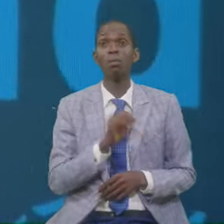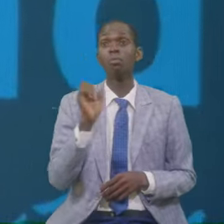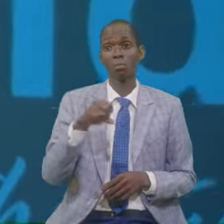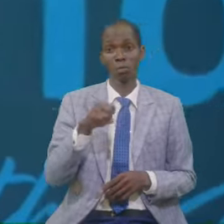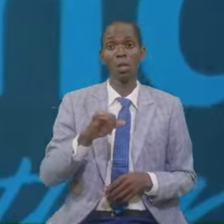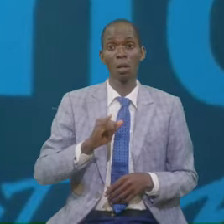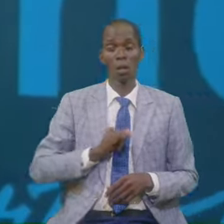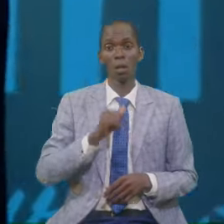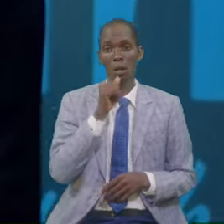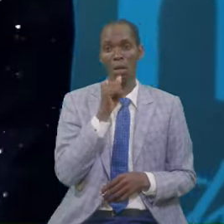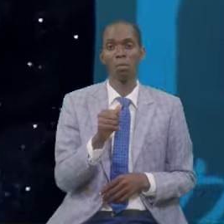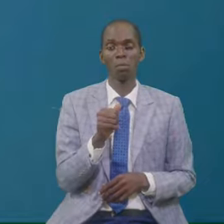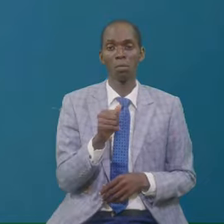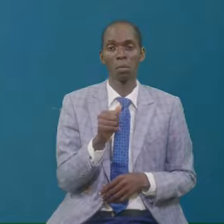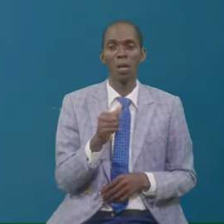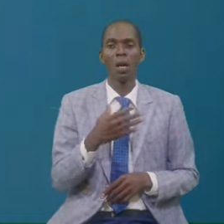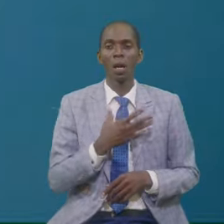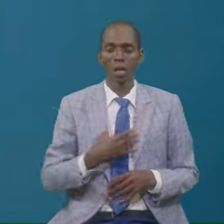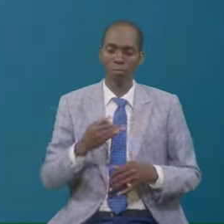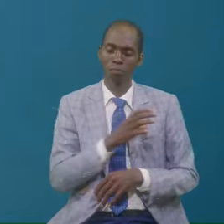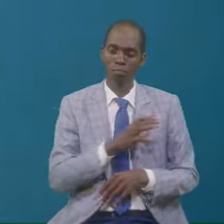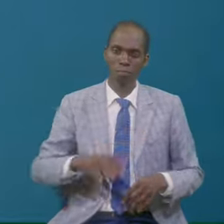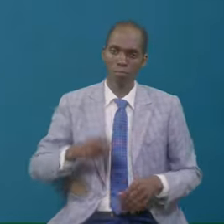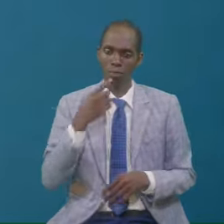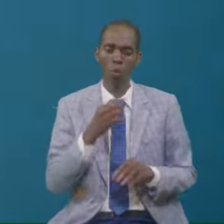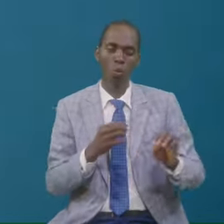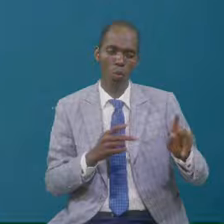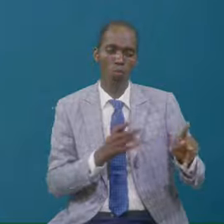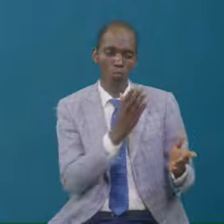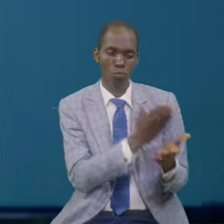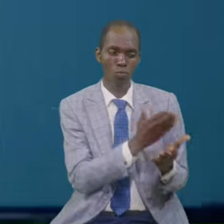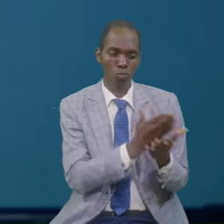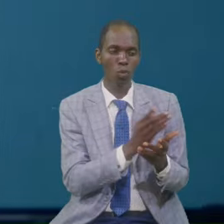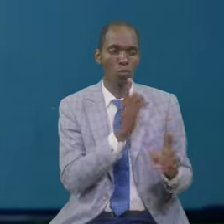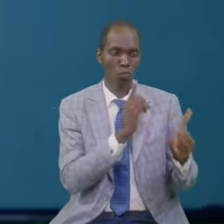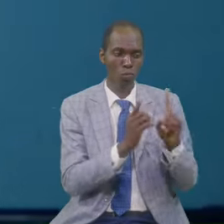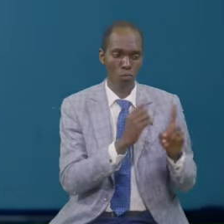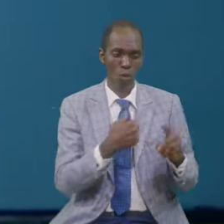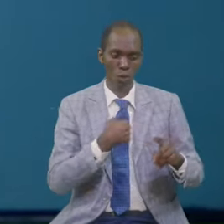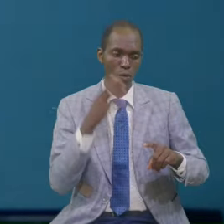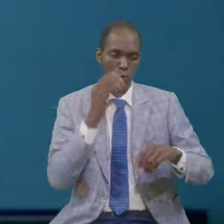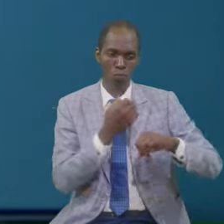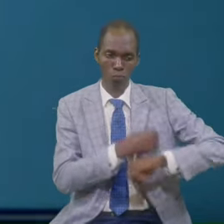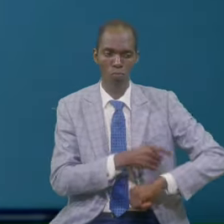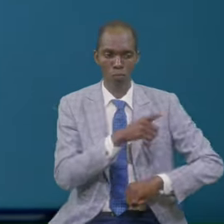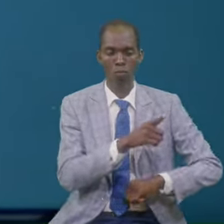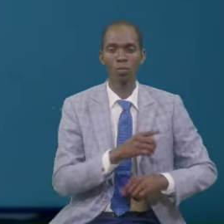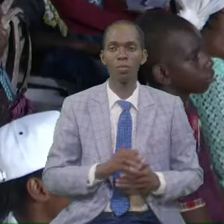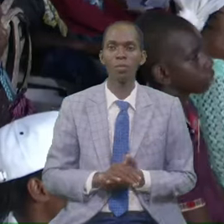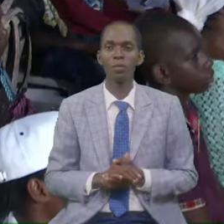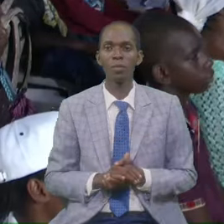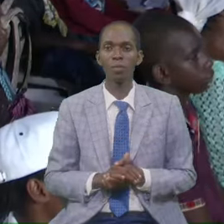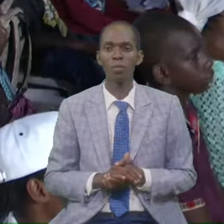చేశాను. And then Christ says, all right, you can stop talking now. ఆ తర్వాత క్రీస్తు అంటాడు, సరే మాట్లాడొద్దులే, చేశాడు. And he checks